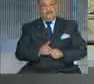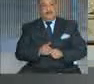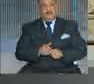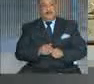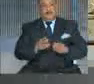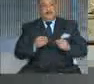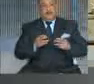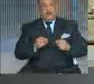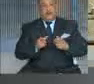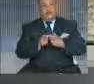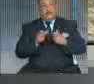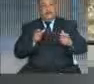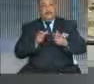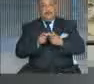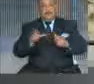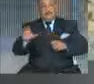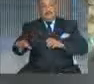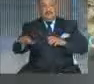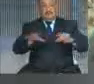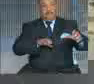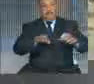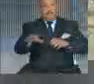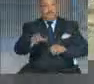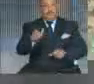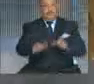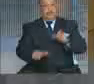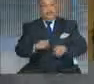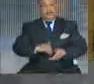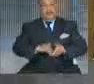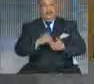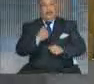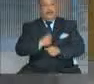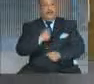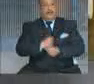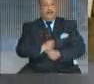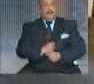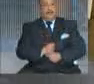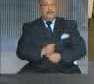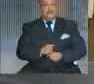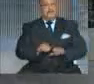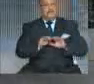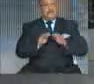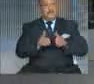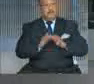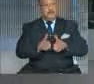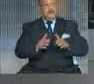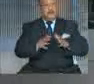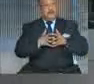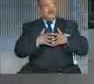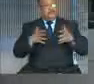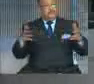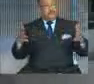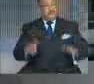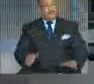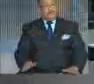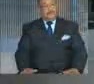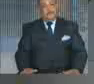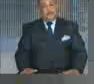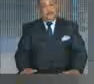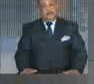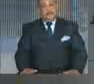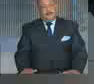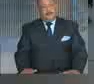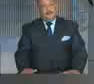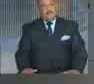لتذليلها. في مطمطة الجديده تبقى مشاغل المواطنين عديده وفي مقدمتها التشغيل بسبب افتقاد هذه